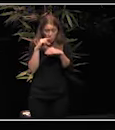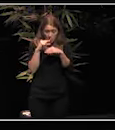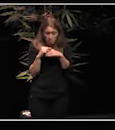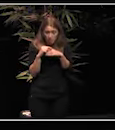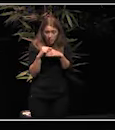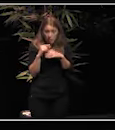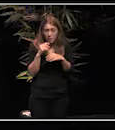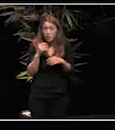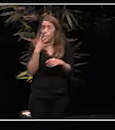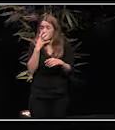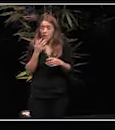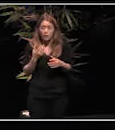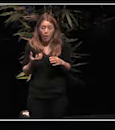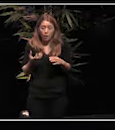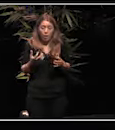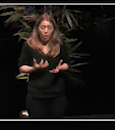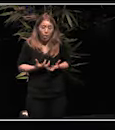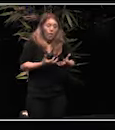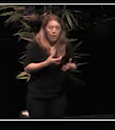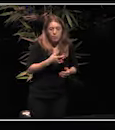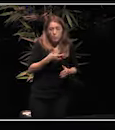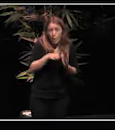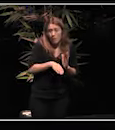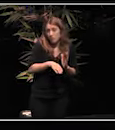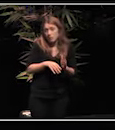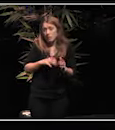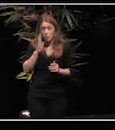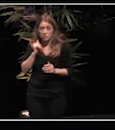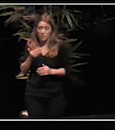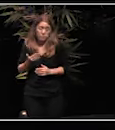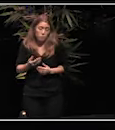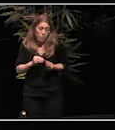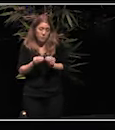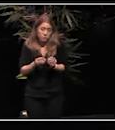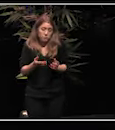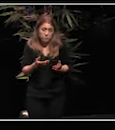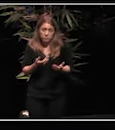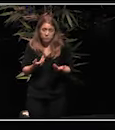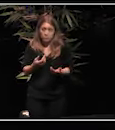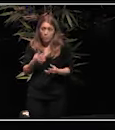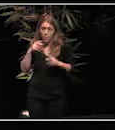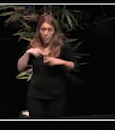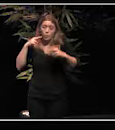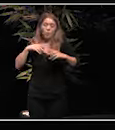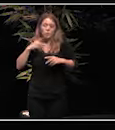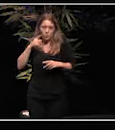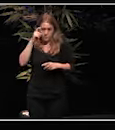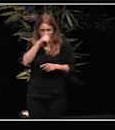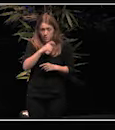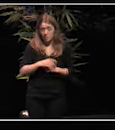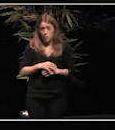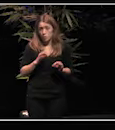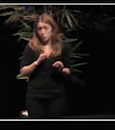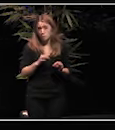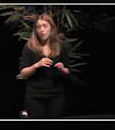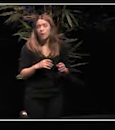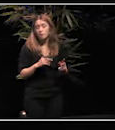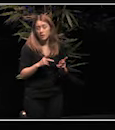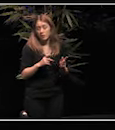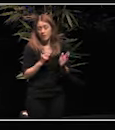exemples dont tu parlais, effectivement, de femmes qui battent tous les hommes, c'est simplement les faits de course qui font ça, que les hommes n'étaient pas au niveau de ces